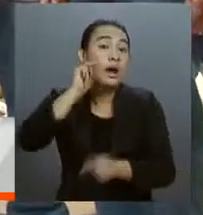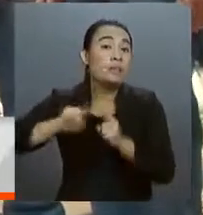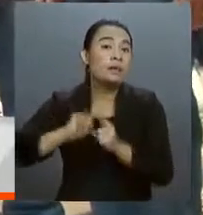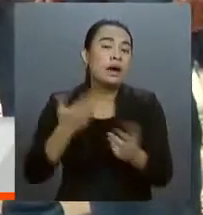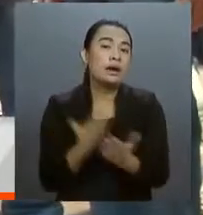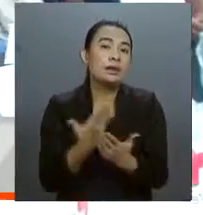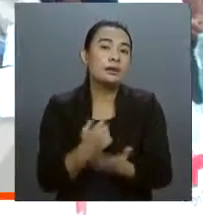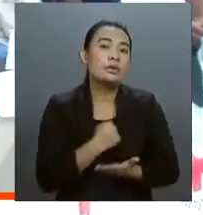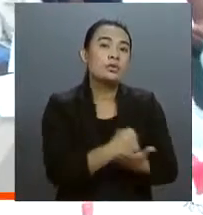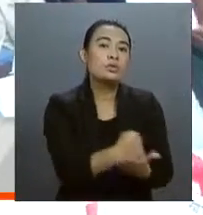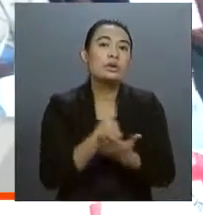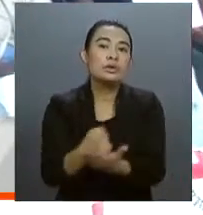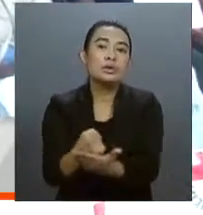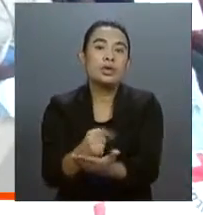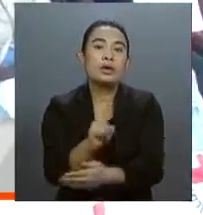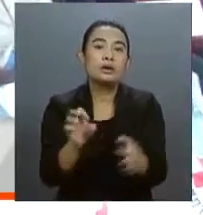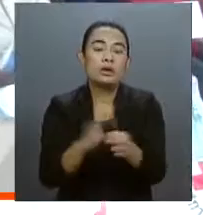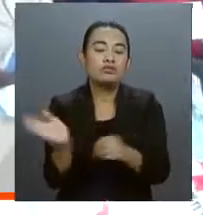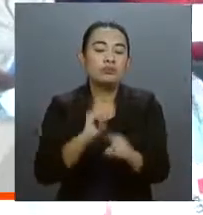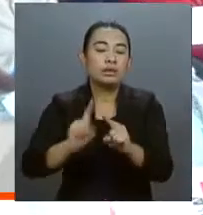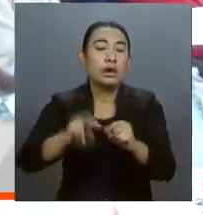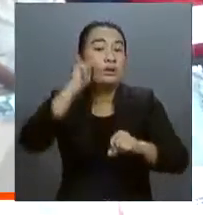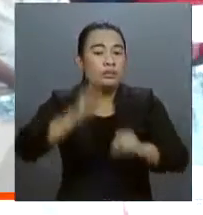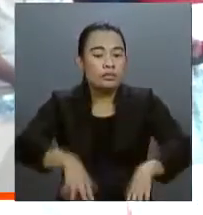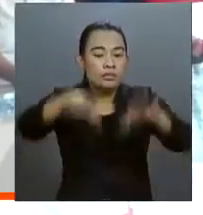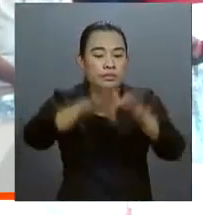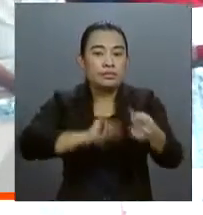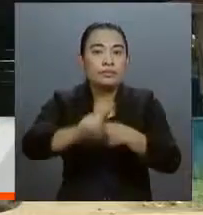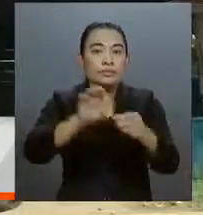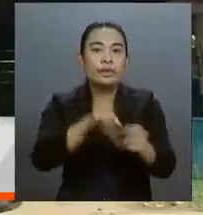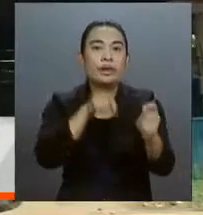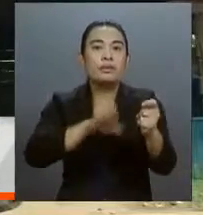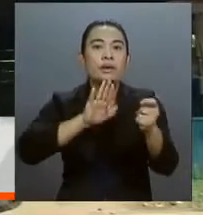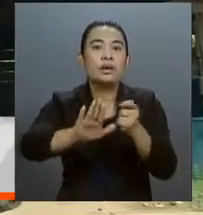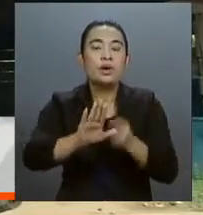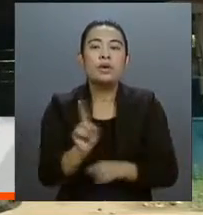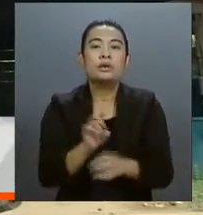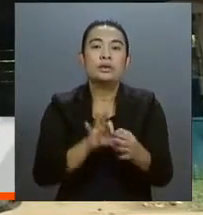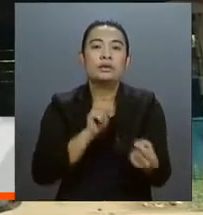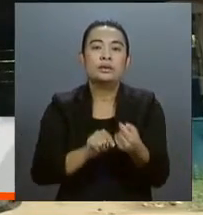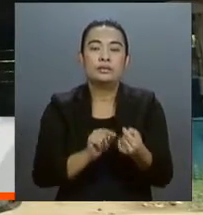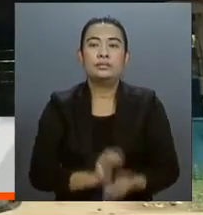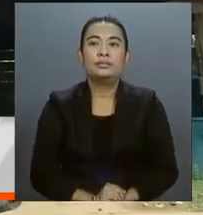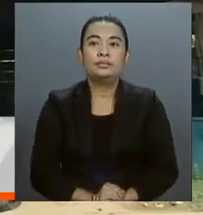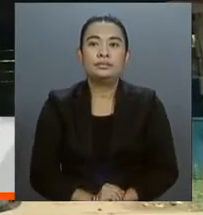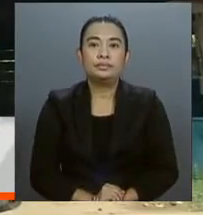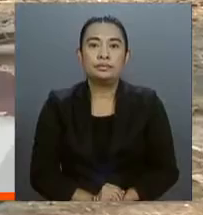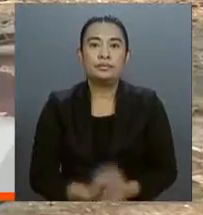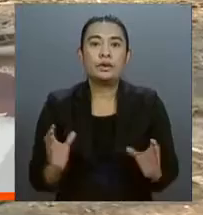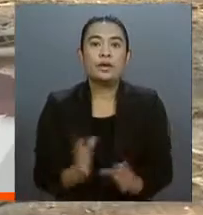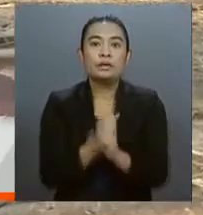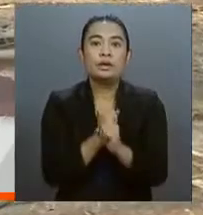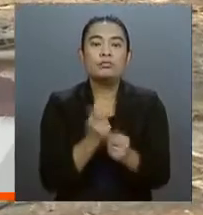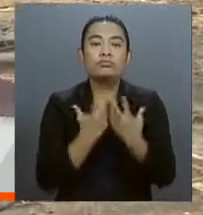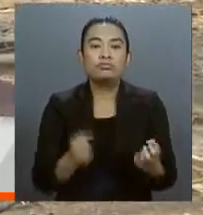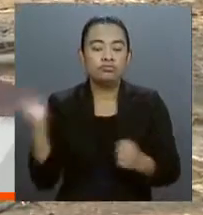เหลือมอบให้แก่ผู้ประสบวาตะภัยในพื้นที่ตำบบลไผ่ท่าโพธิอำเภอโพธิประทับช้างขณะที่การสรุปความเสียหายจาก